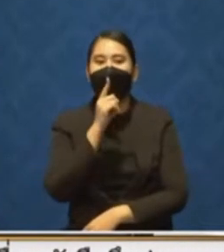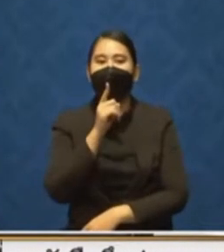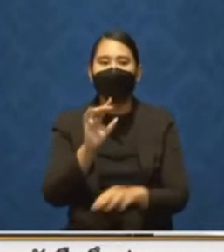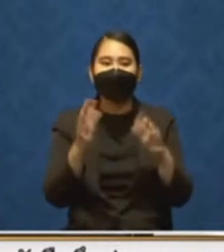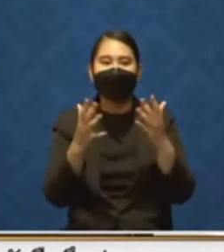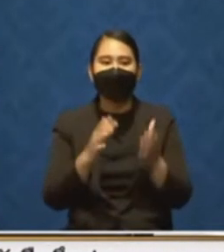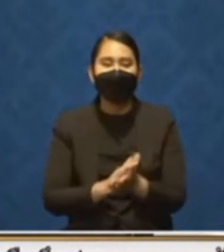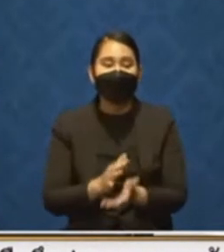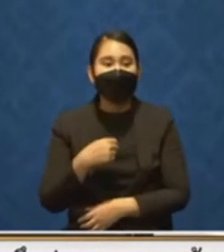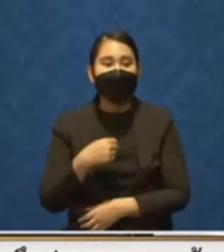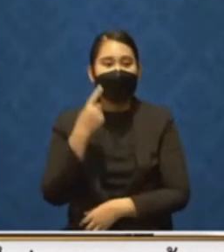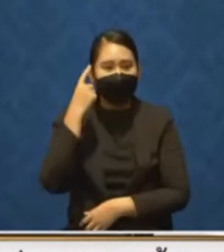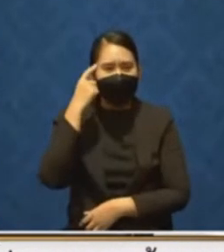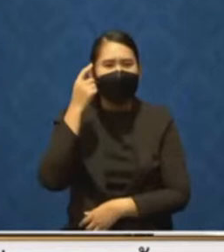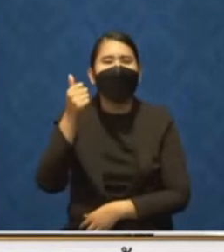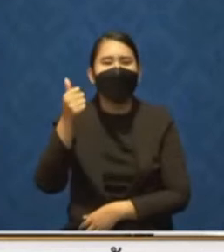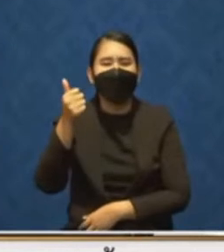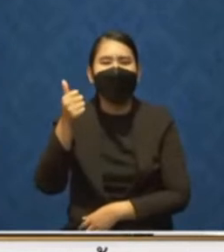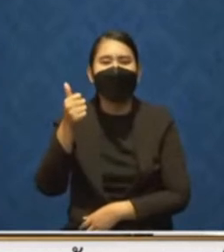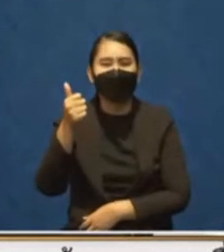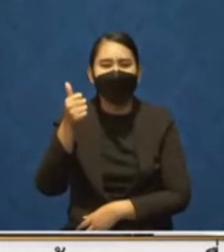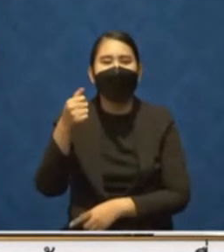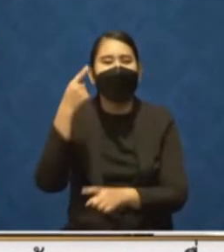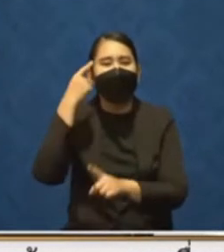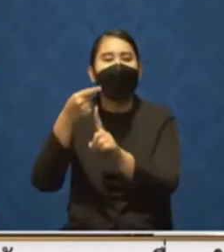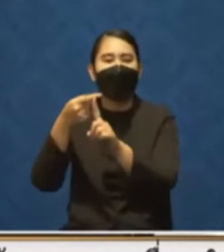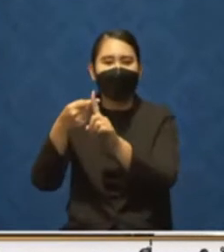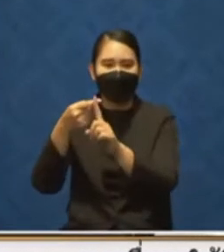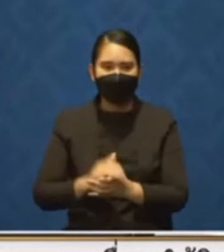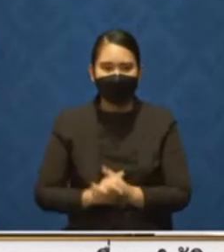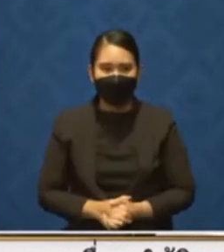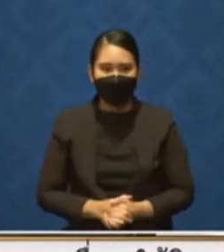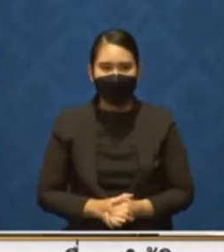มีเจตนาดีเนาะทานแล้วก็คิดอย่างดีไป